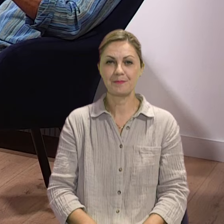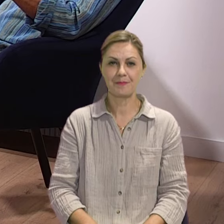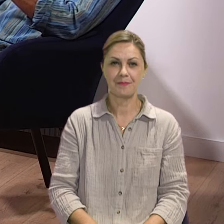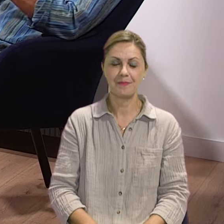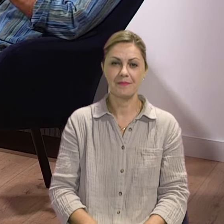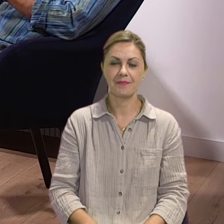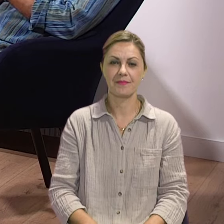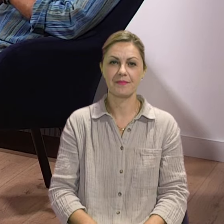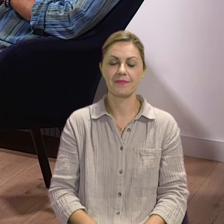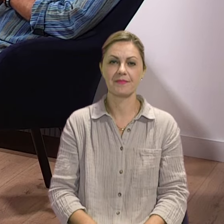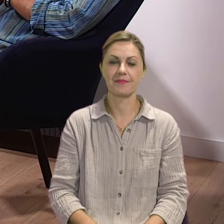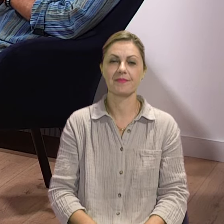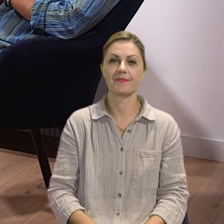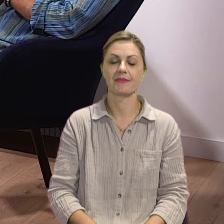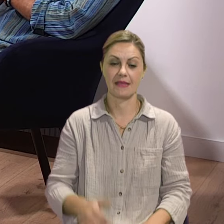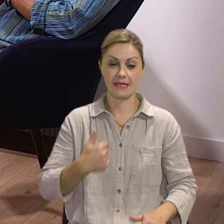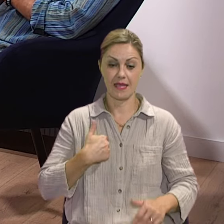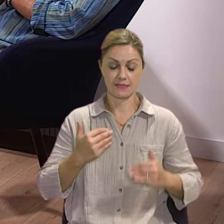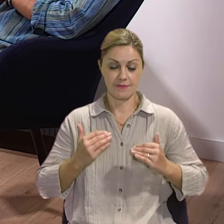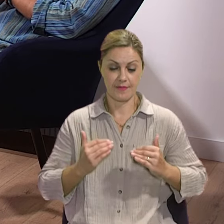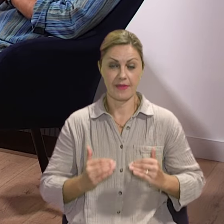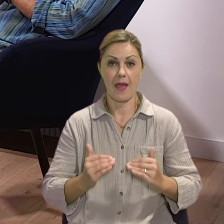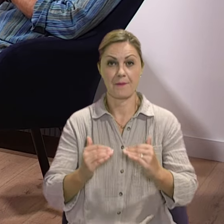Od te brojke to vam je